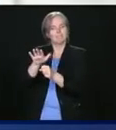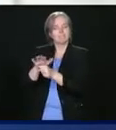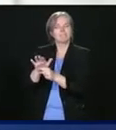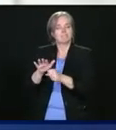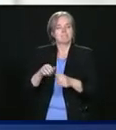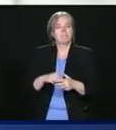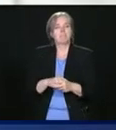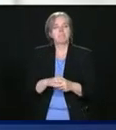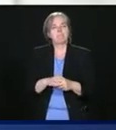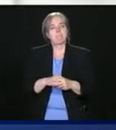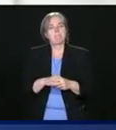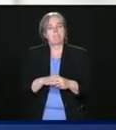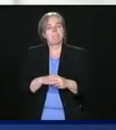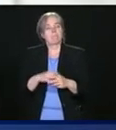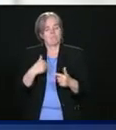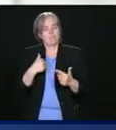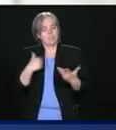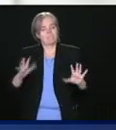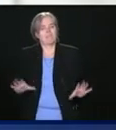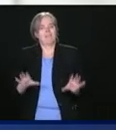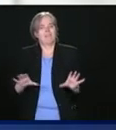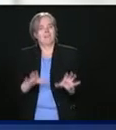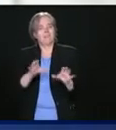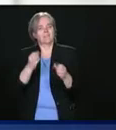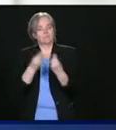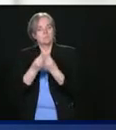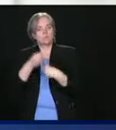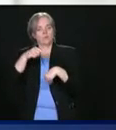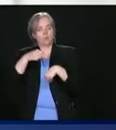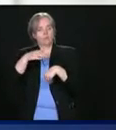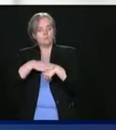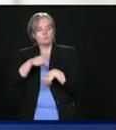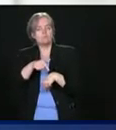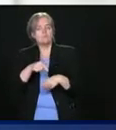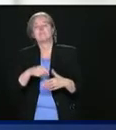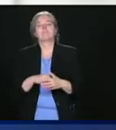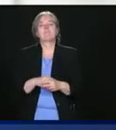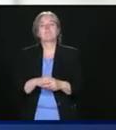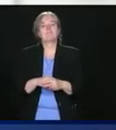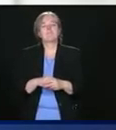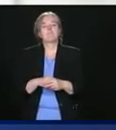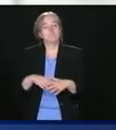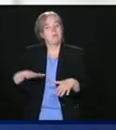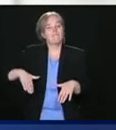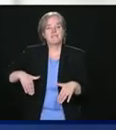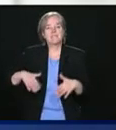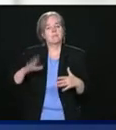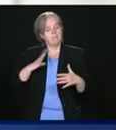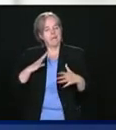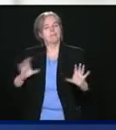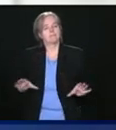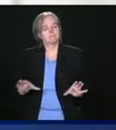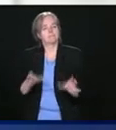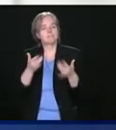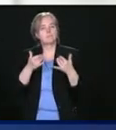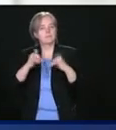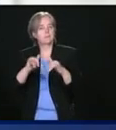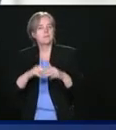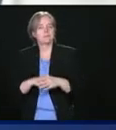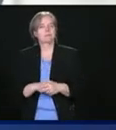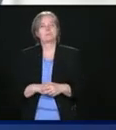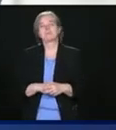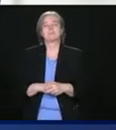genre de choses sur lesquelles on travaille tous ensemble et on sait qu'on doit en faire beaucoup plus que ce qui est fait présentement, et on est sur la bonne voie.